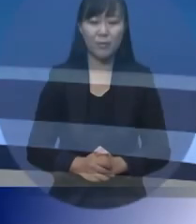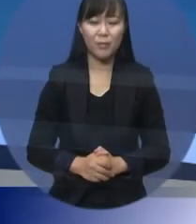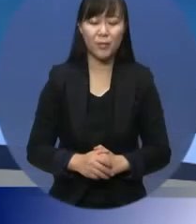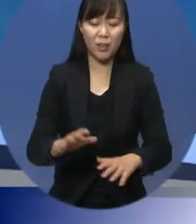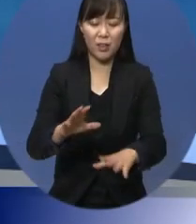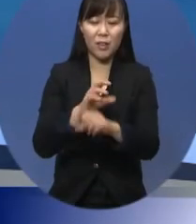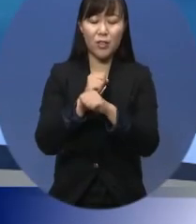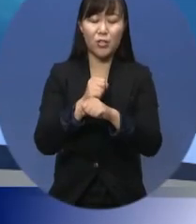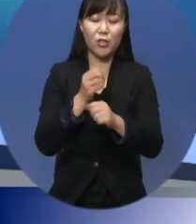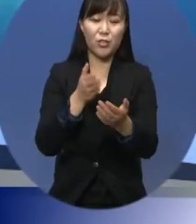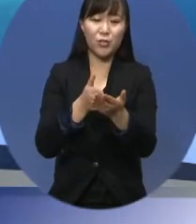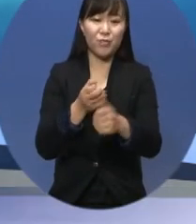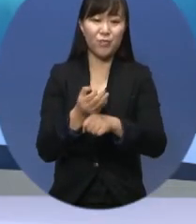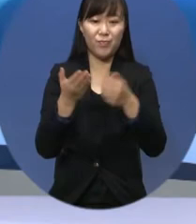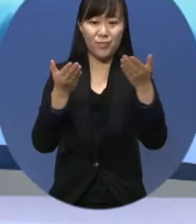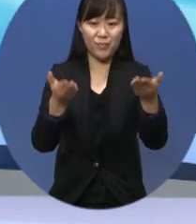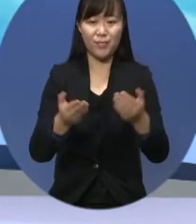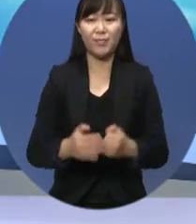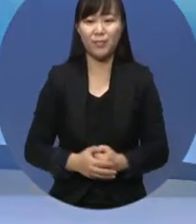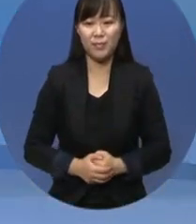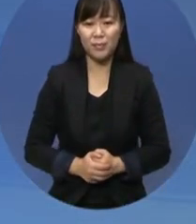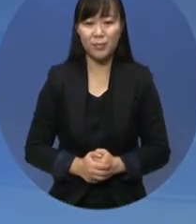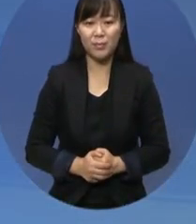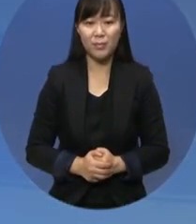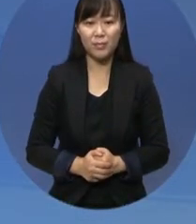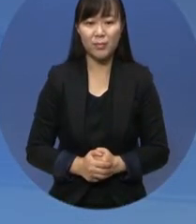계속해서 간추린 뉴스 전해드립니다.